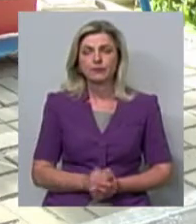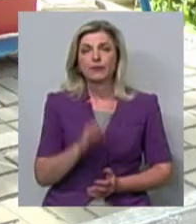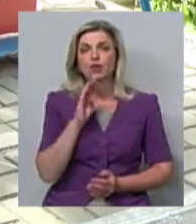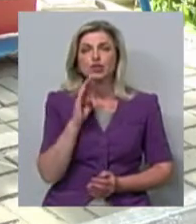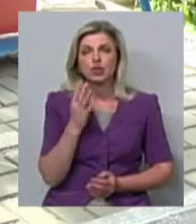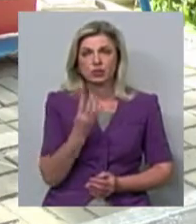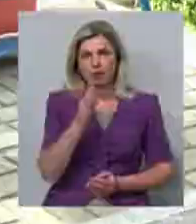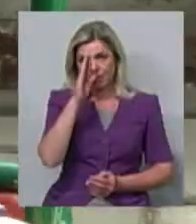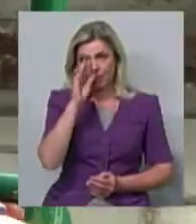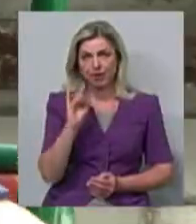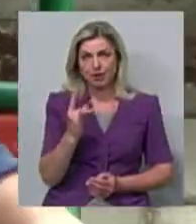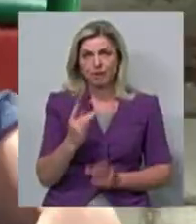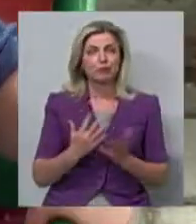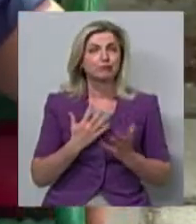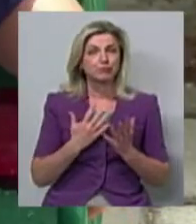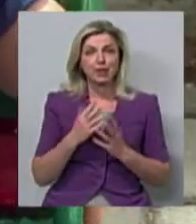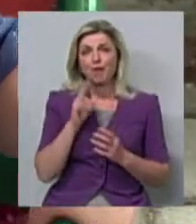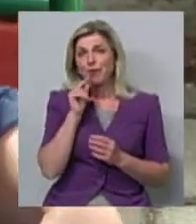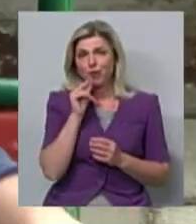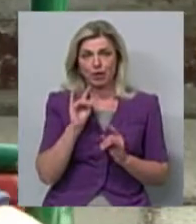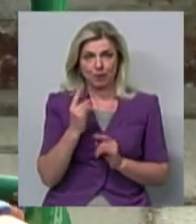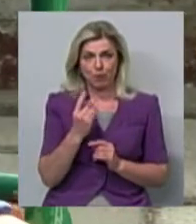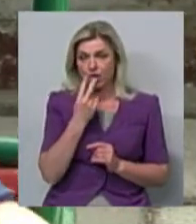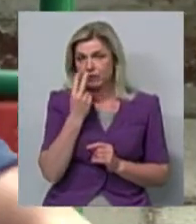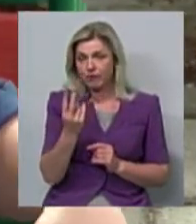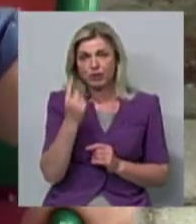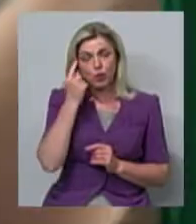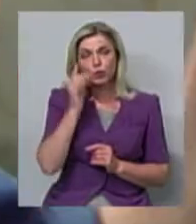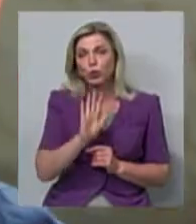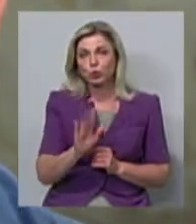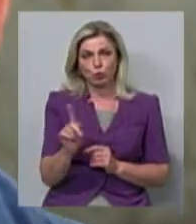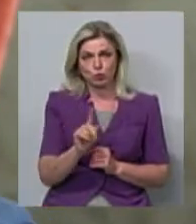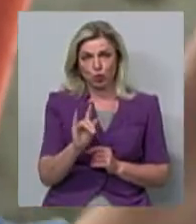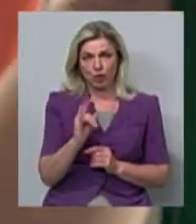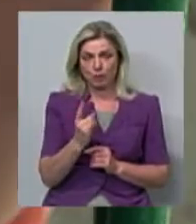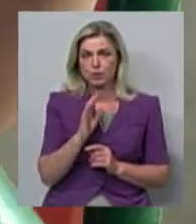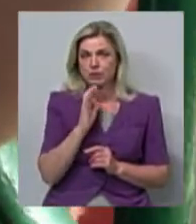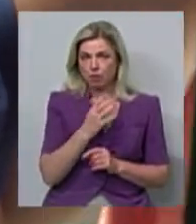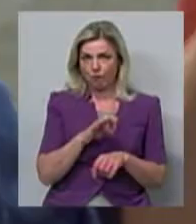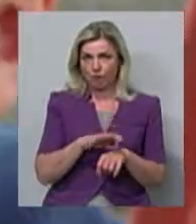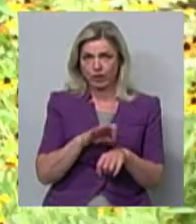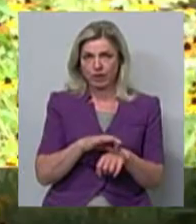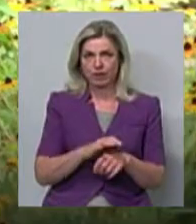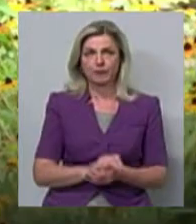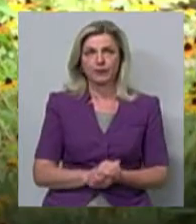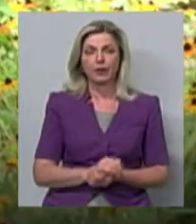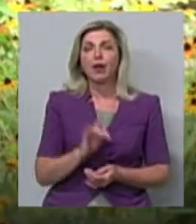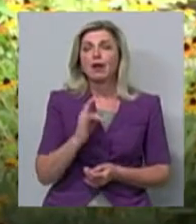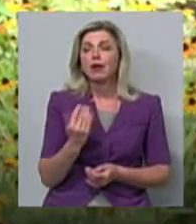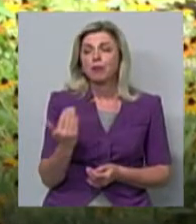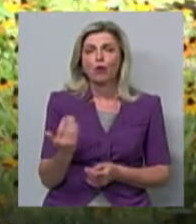Чотирирічний Владик – допитливий, жвавий, балакучий. Дивлячись на нього, не виникає думки, що дитина серйозно хворіє. Йому все цікаво. Він